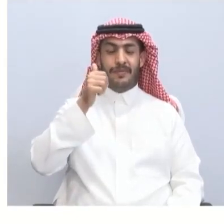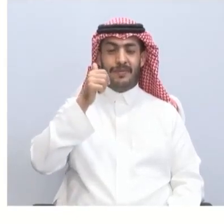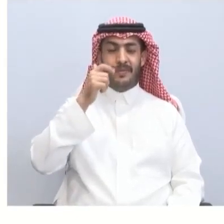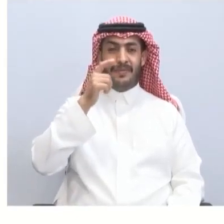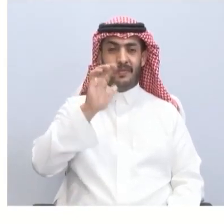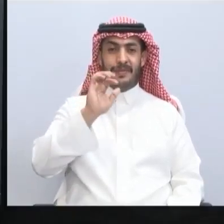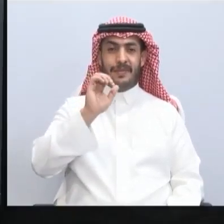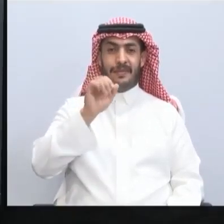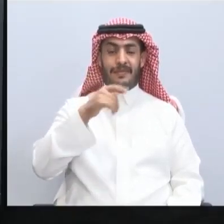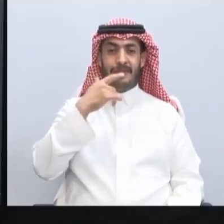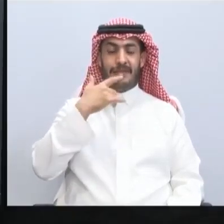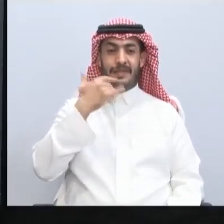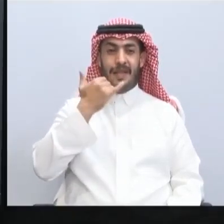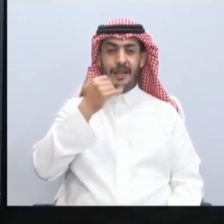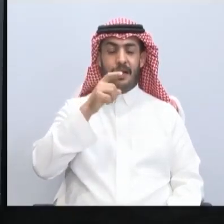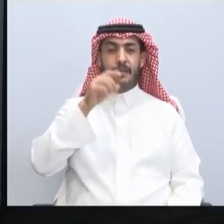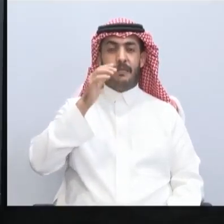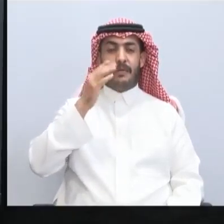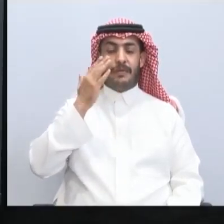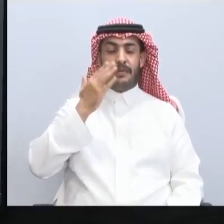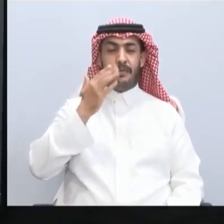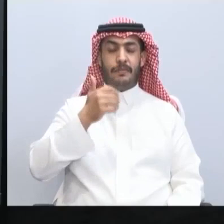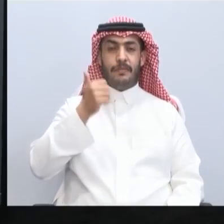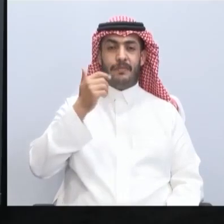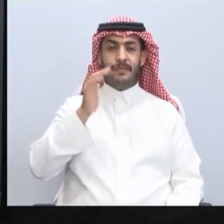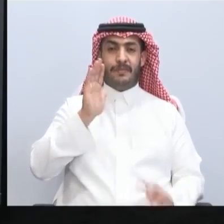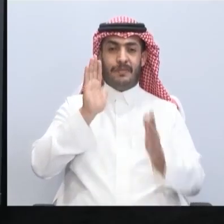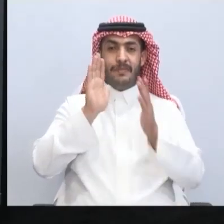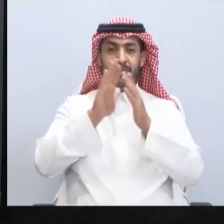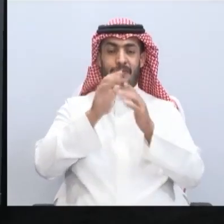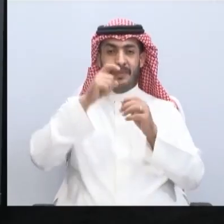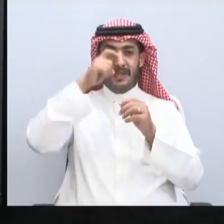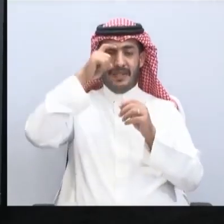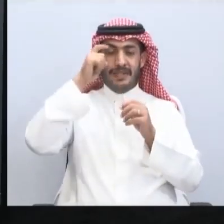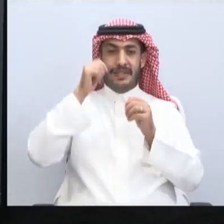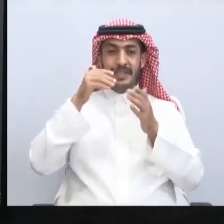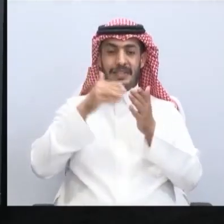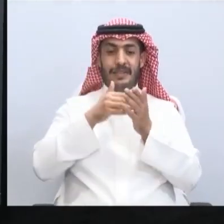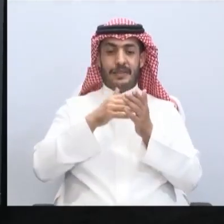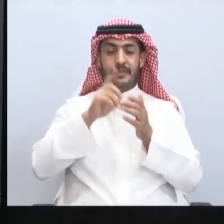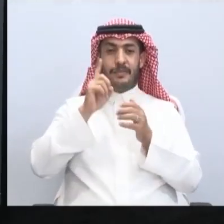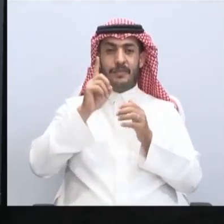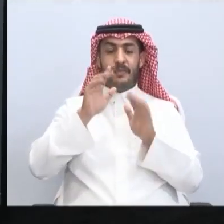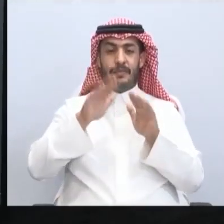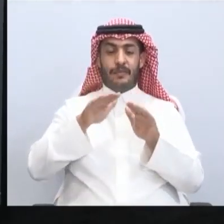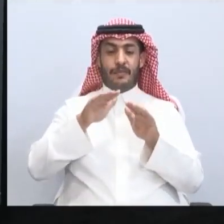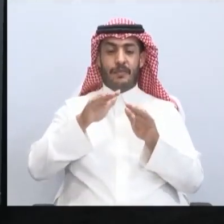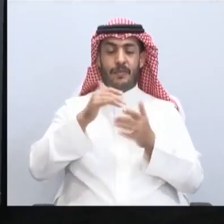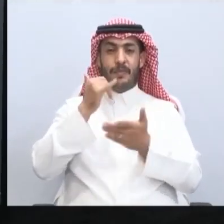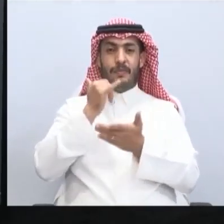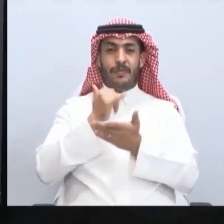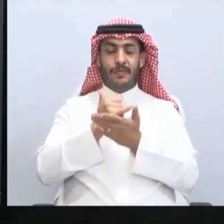وتاسيسها بهذا البساطه بل واجهت العراقيل وواجهت الصعوبات ولكن بوجود